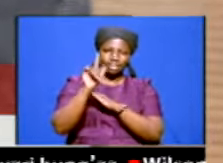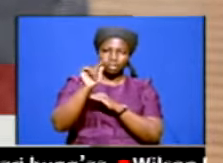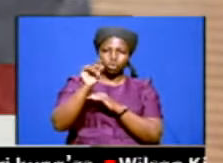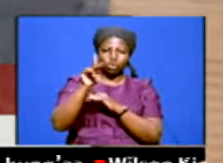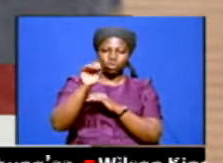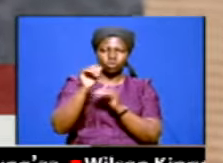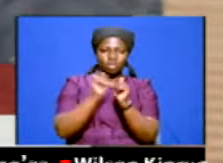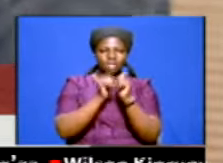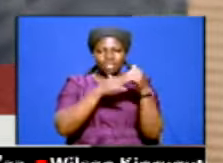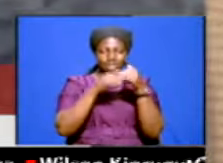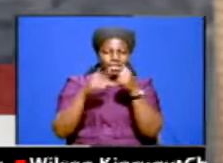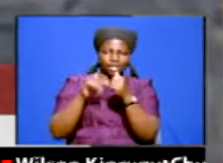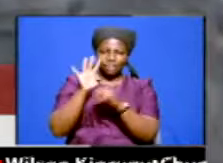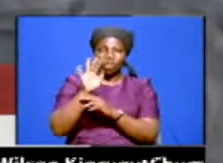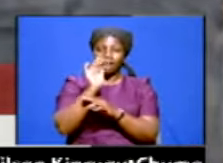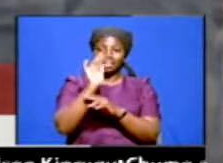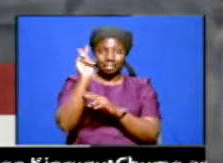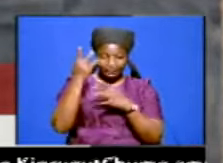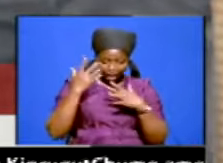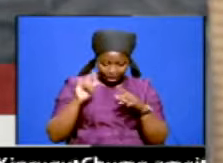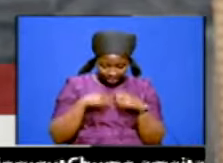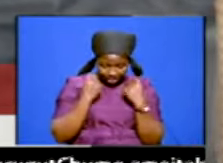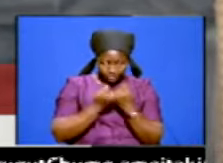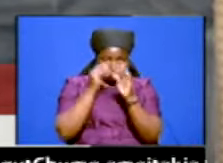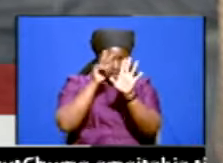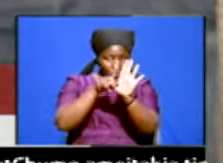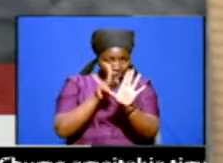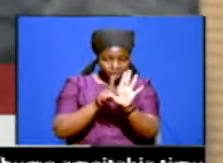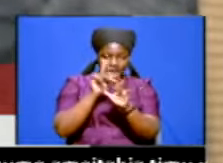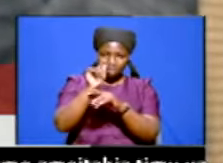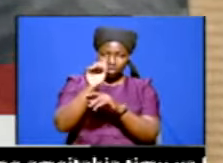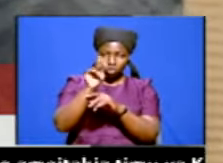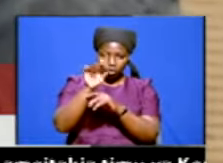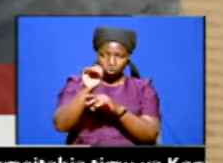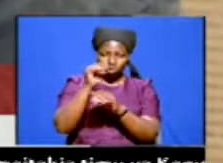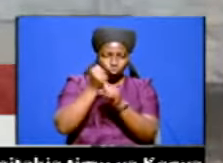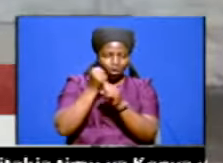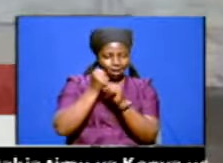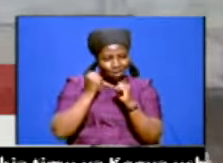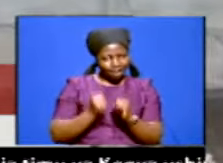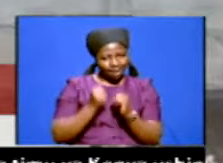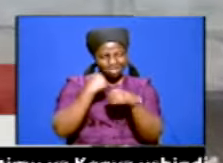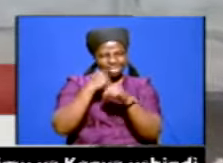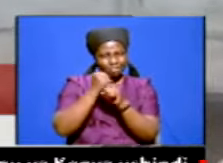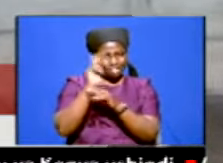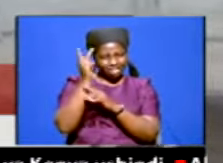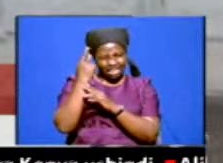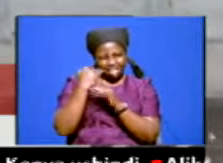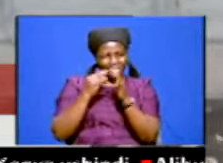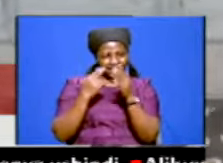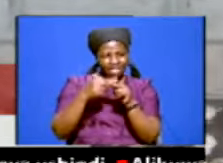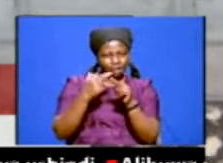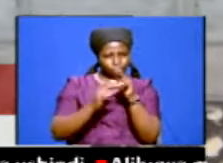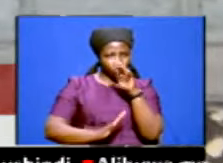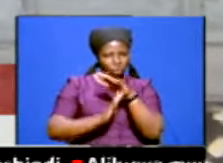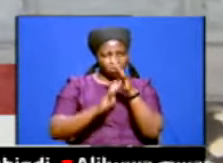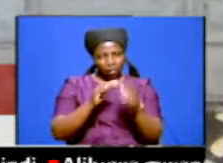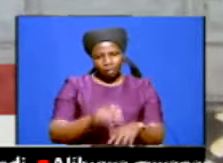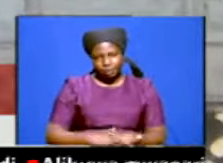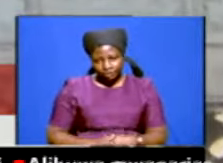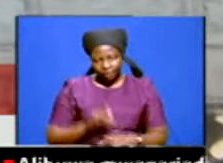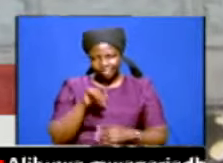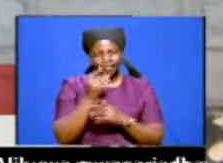Kenya itakayoshiriki michezo ya Olimpiki mjini Tokyo kufanya bidii na kuipa nchi hii sifa. Katika historia yake amekuwa ni mzee mwenye ako na